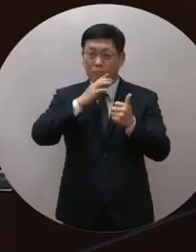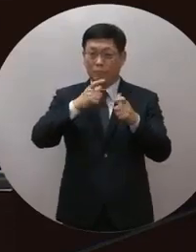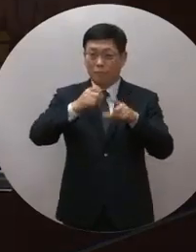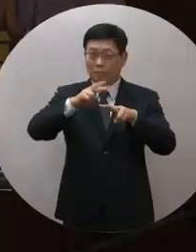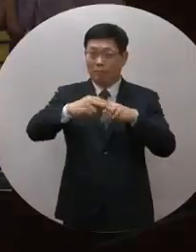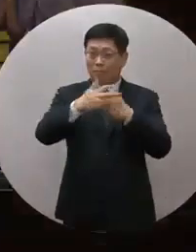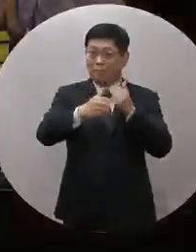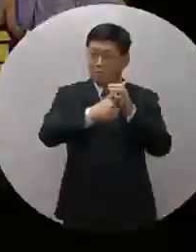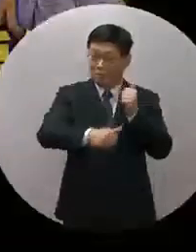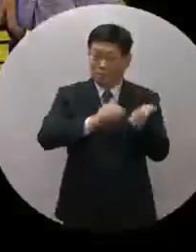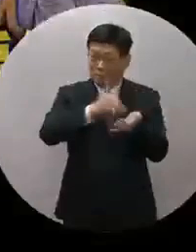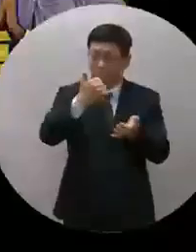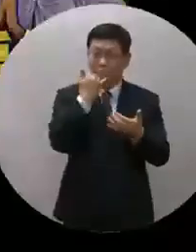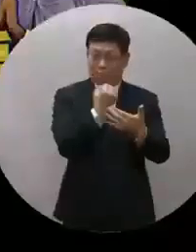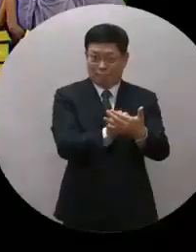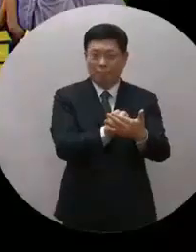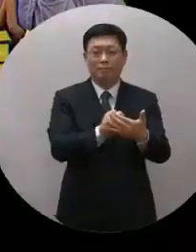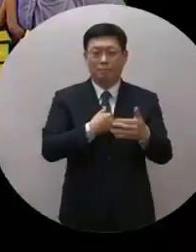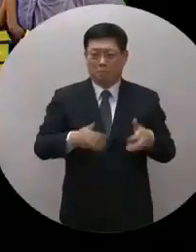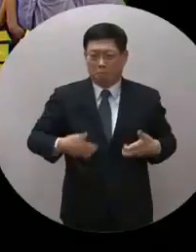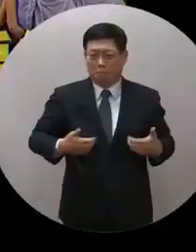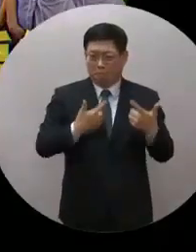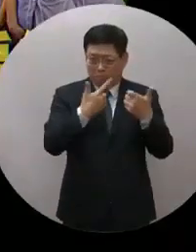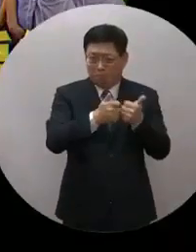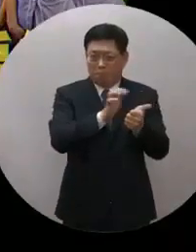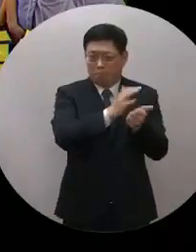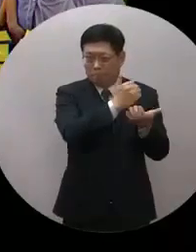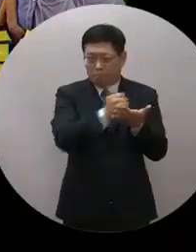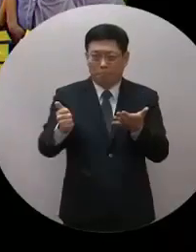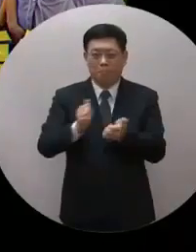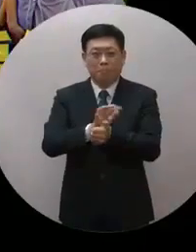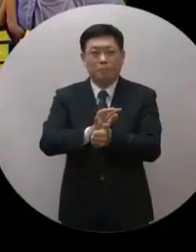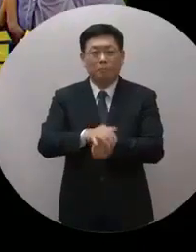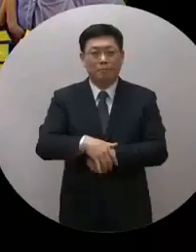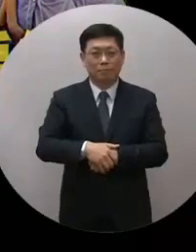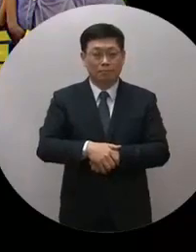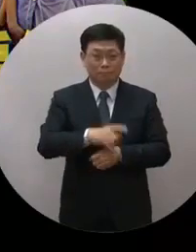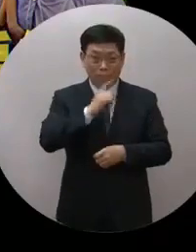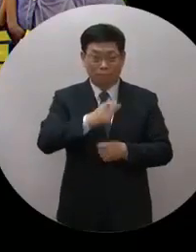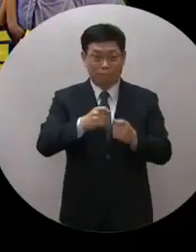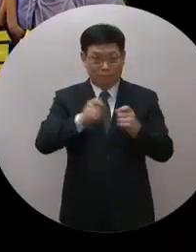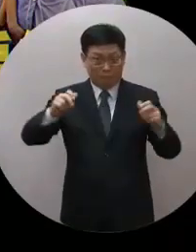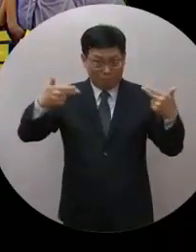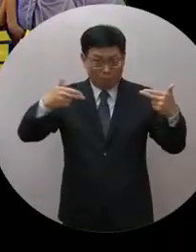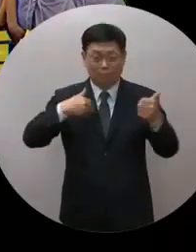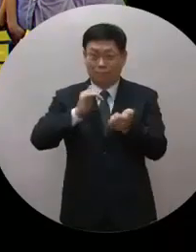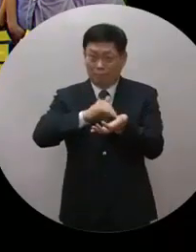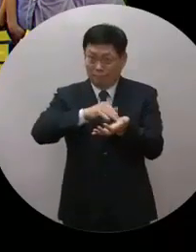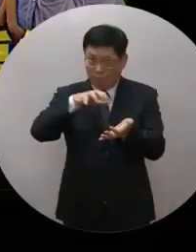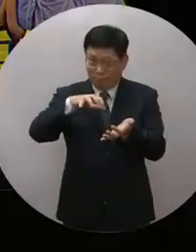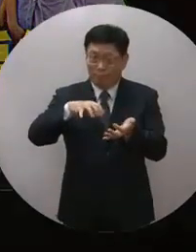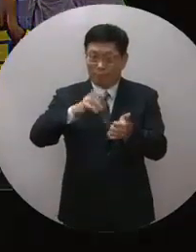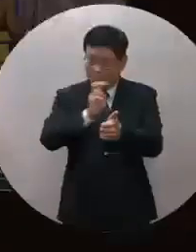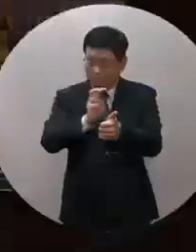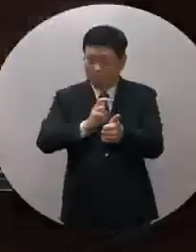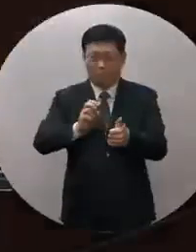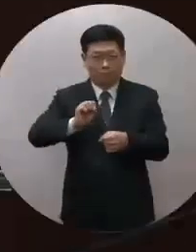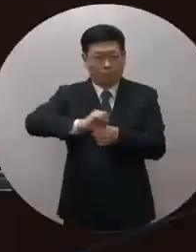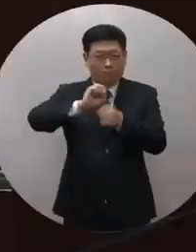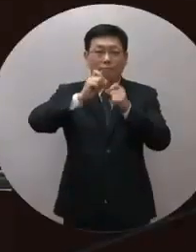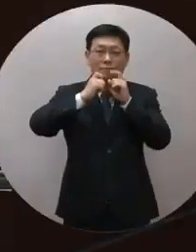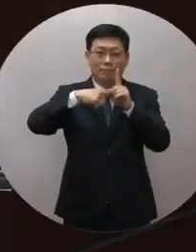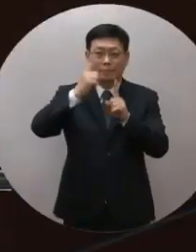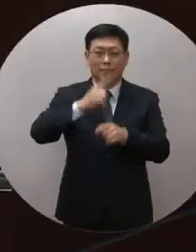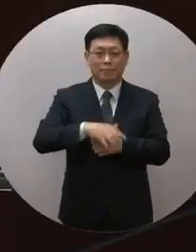师留任，提供紧急医疗的后送服务，推动远距医疗，提升医疗照护品